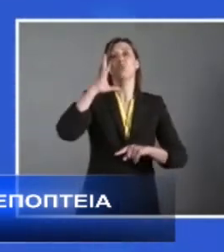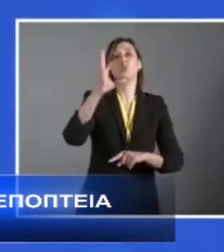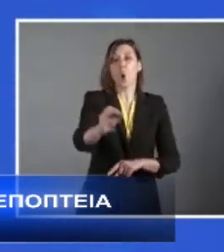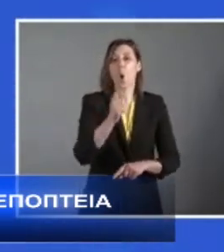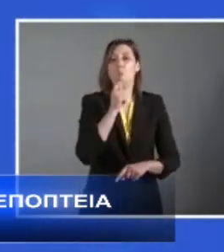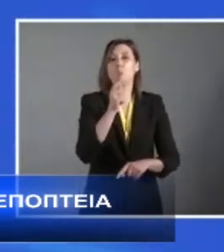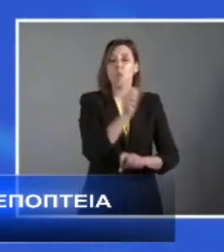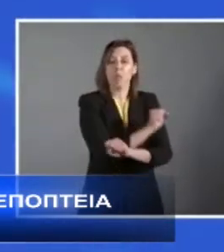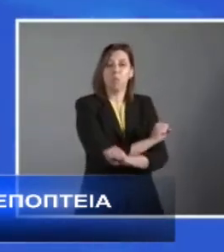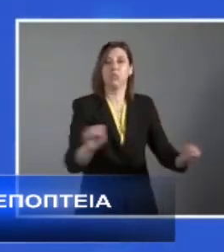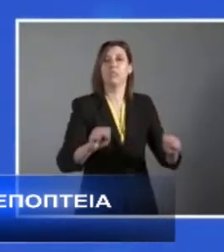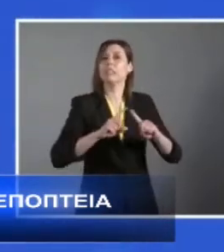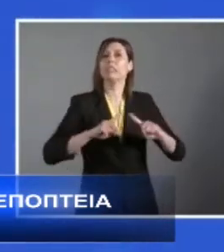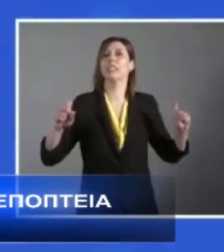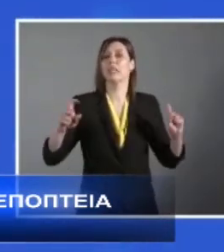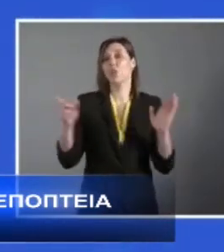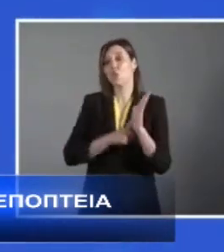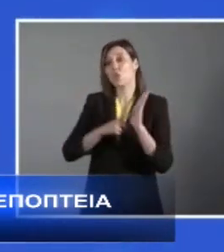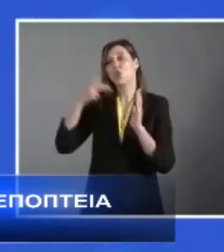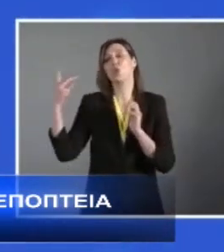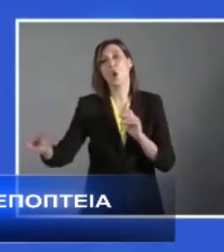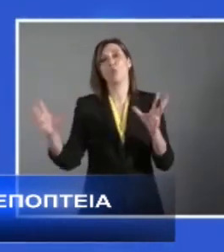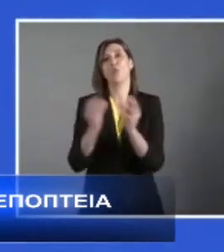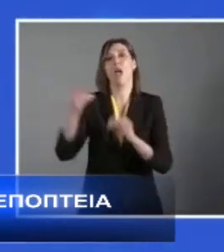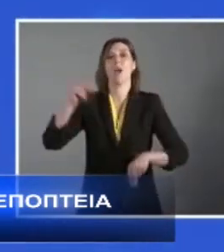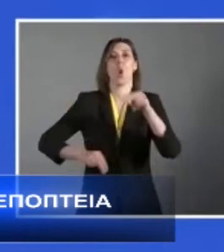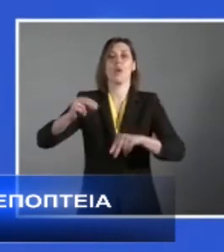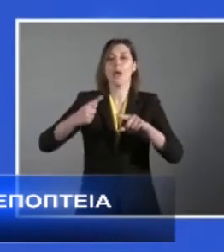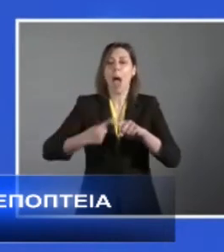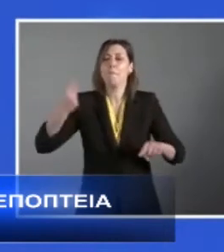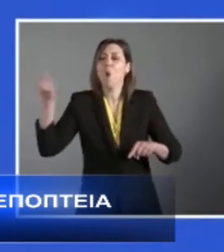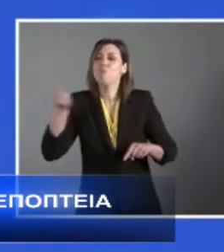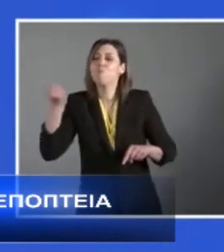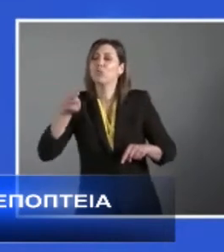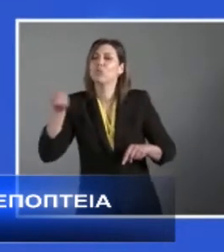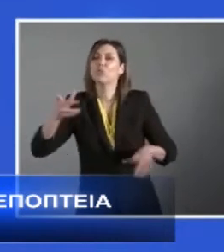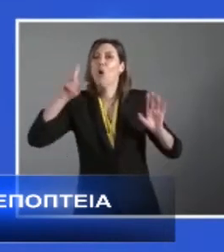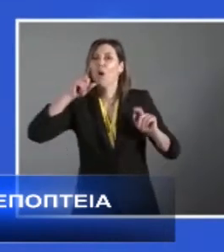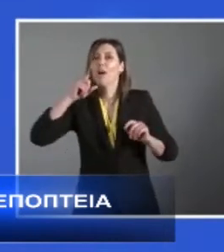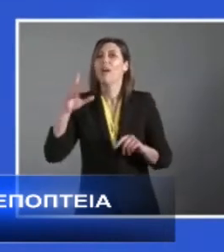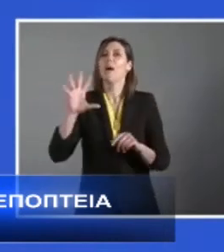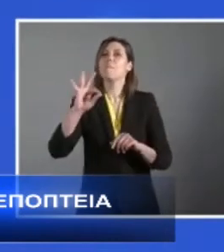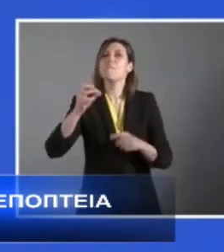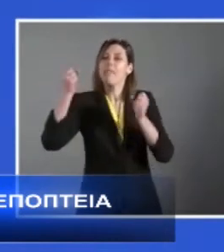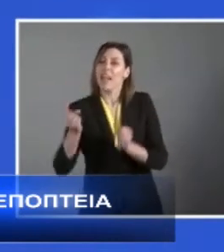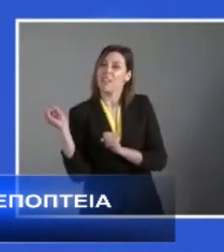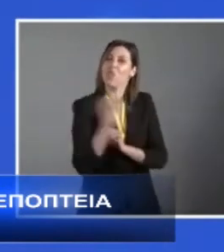αναλογική που ψήφισαν αδίστακτα και για να μην το ξεχνάμε αγκαλιά τότε με τη Χρυσή